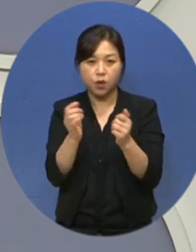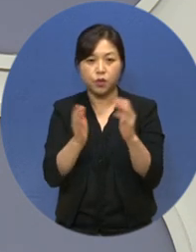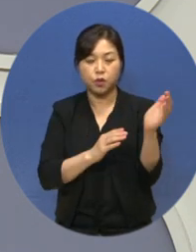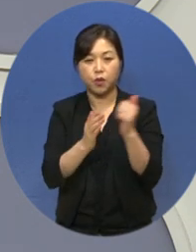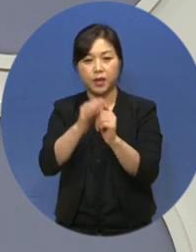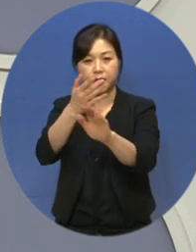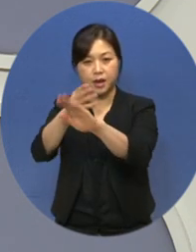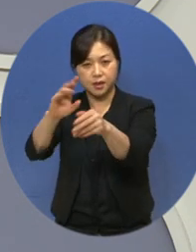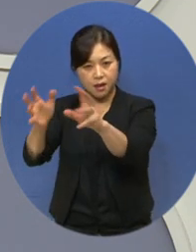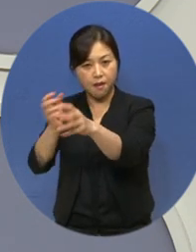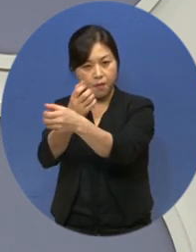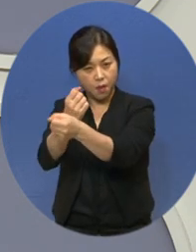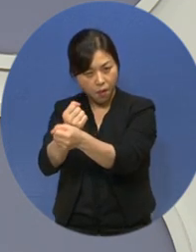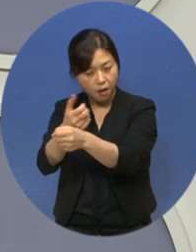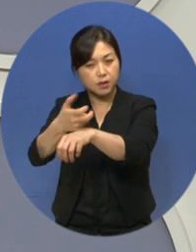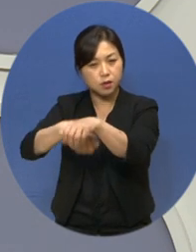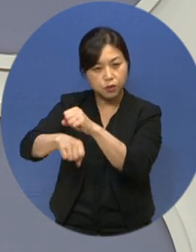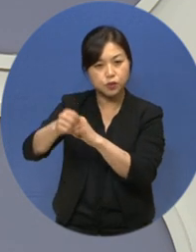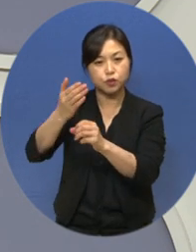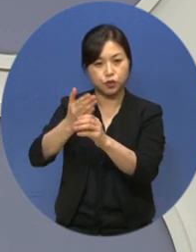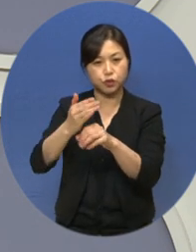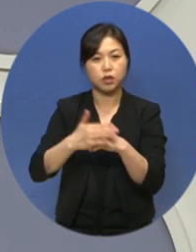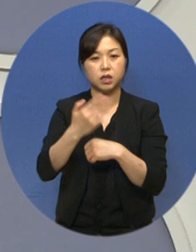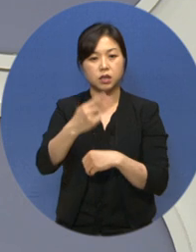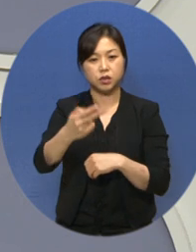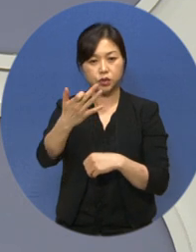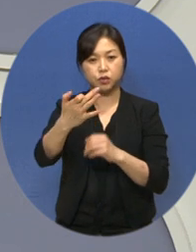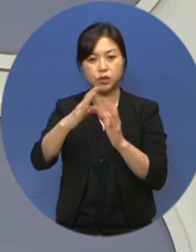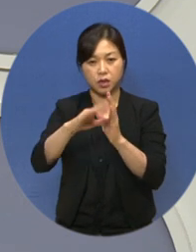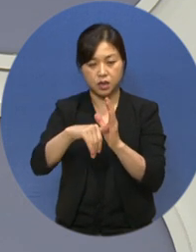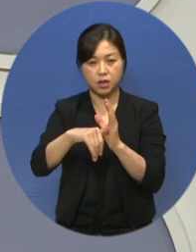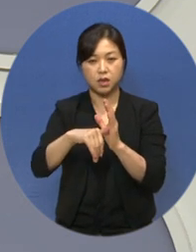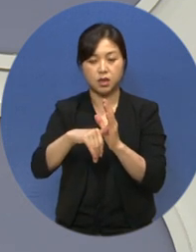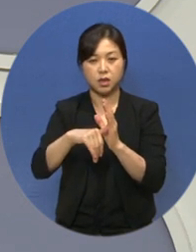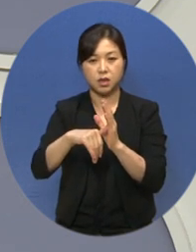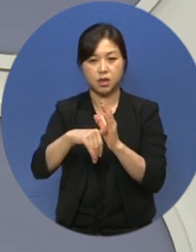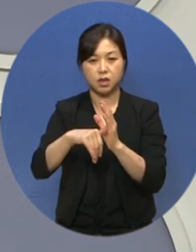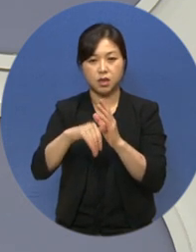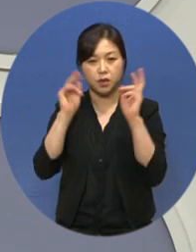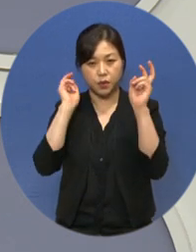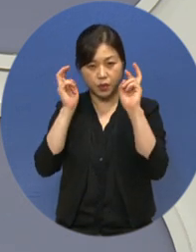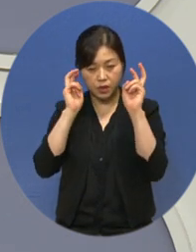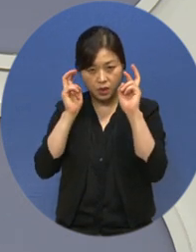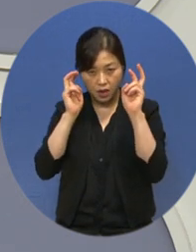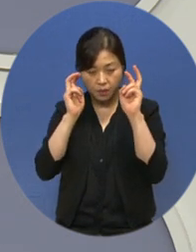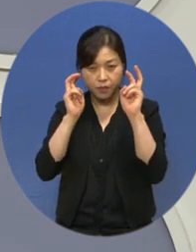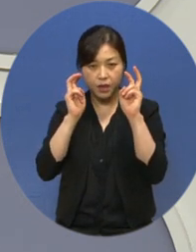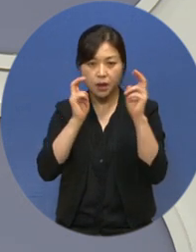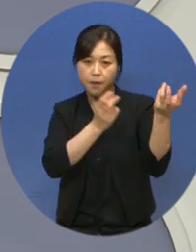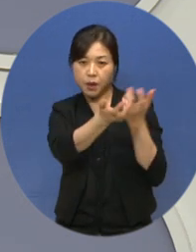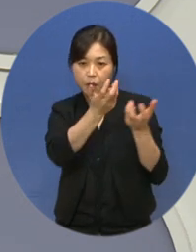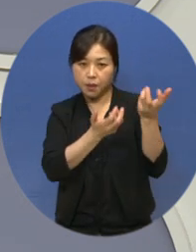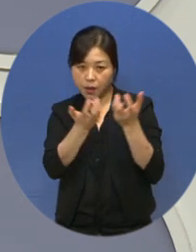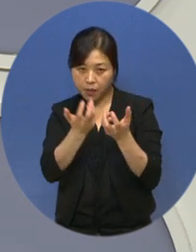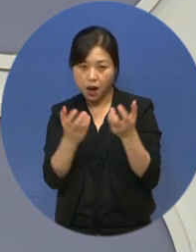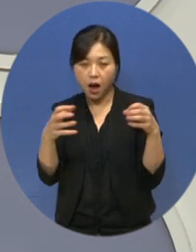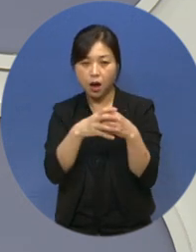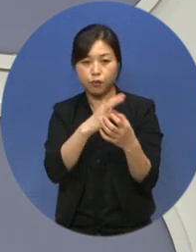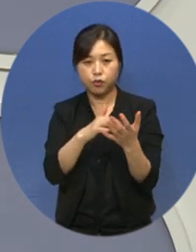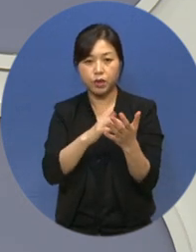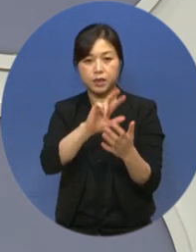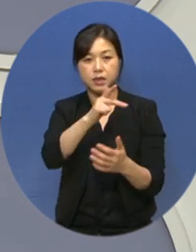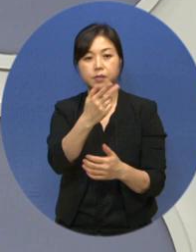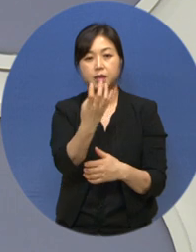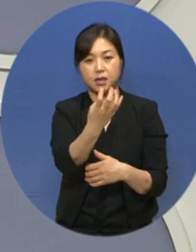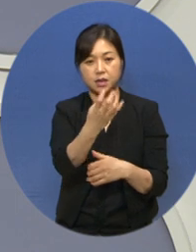적조 나서고 있고요 왜 짱 년 2019 년 도와 경우는 에 기업을 유치한 검에 대한 749 1.9 되고